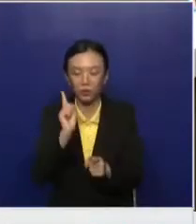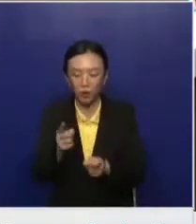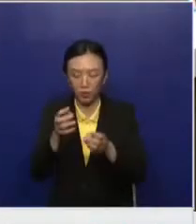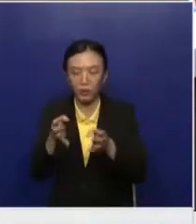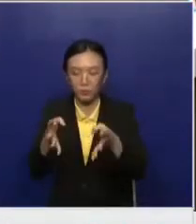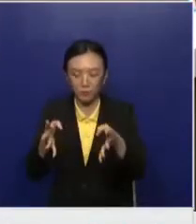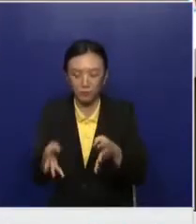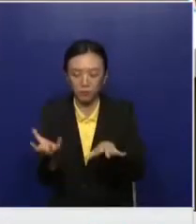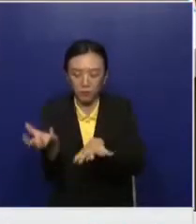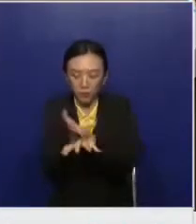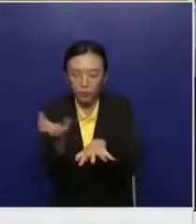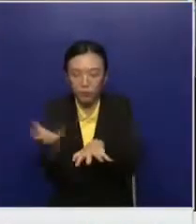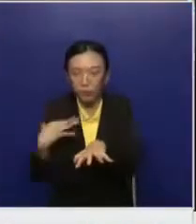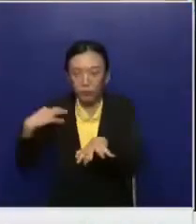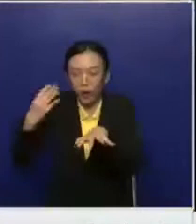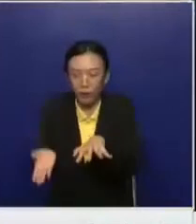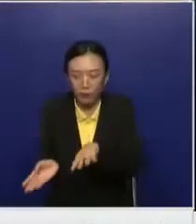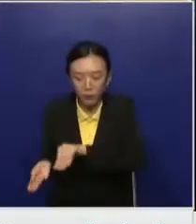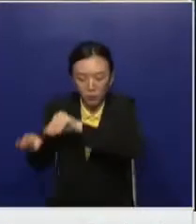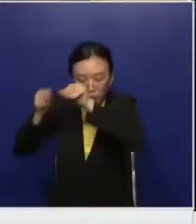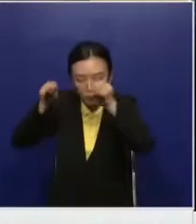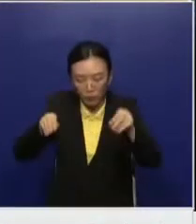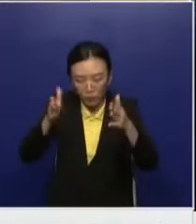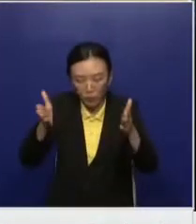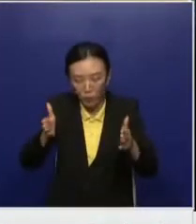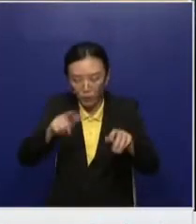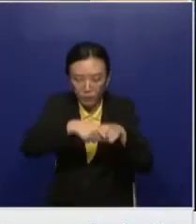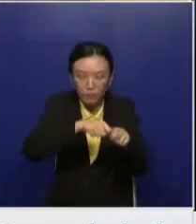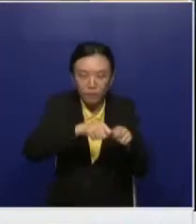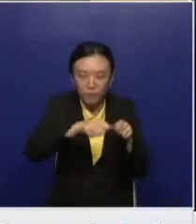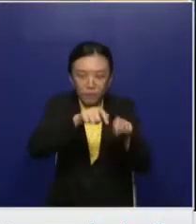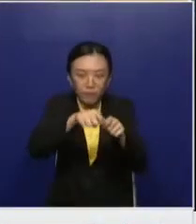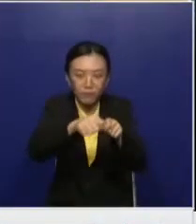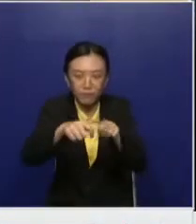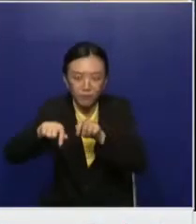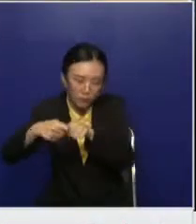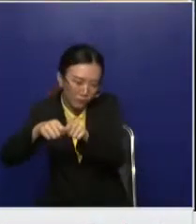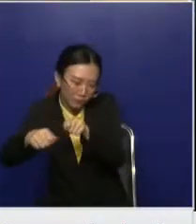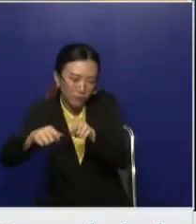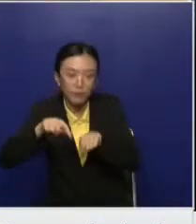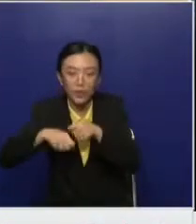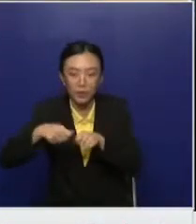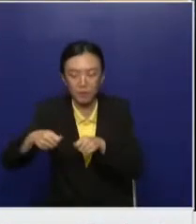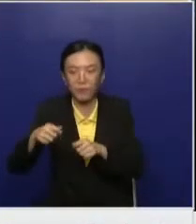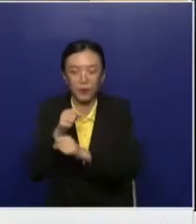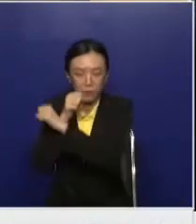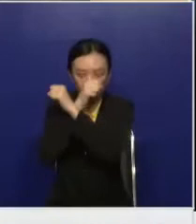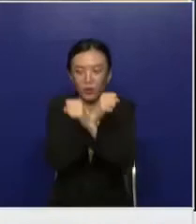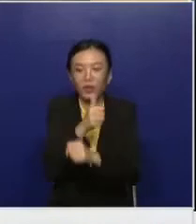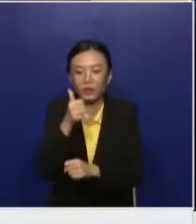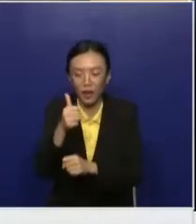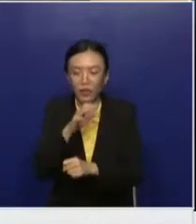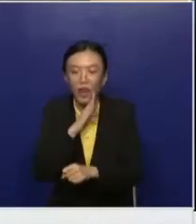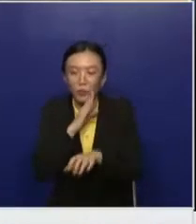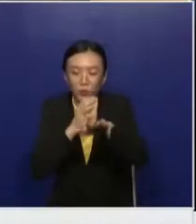ผ้ายางนะครับหรือมีการรัดวัสดุที่อยู่บนรถเนี่ยให้มีความปลอดภัยไม่ให้หล่นลงมา